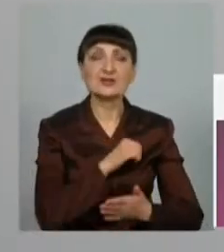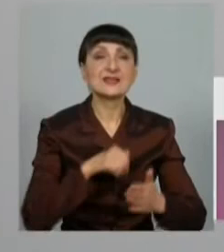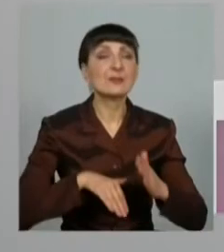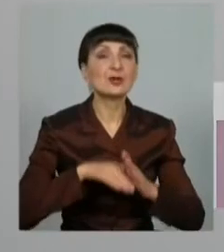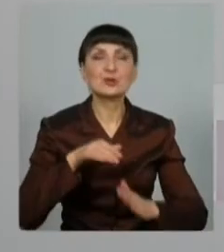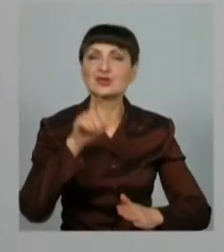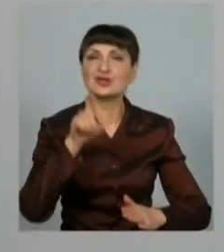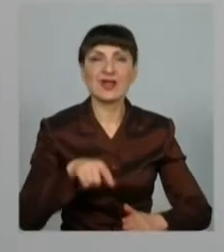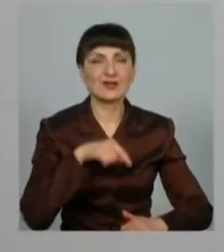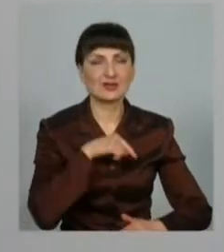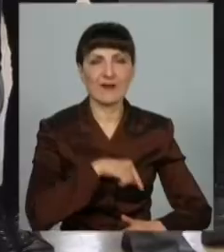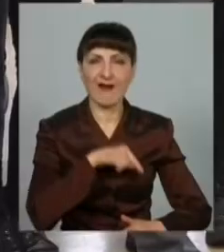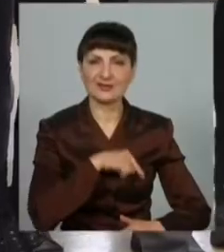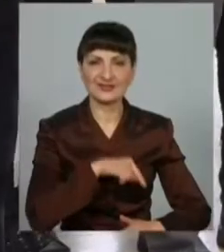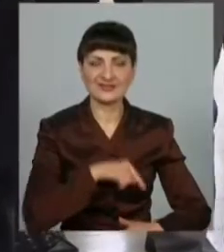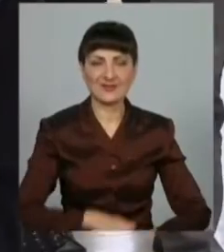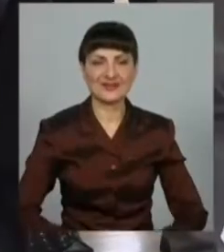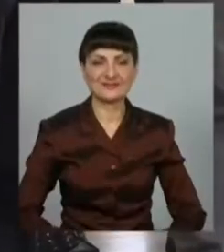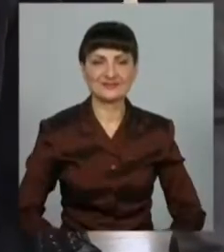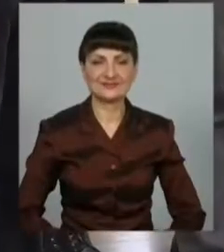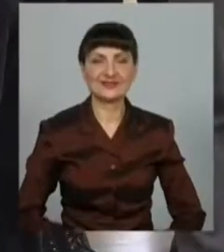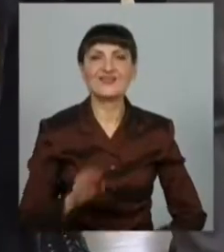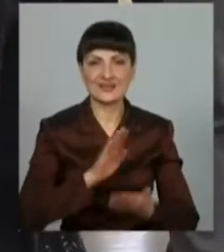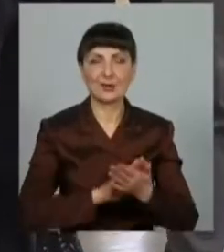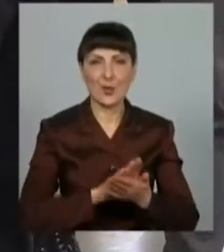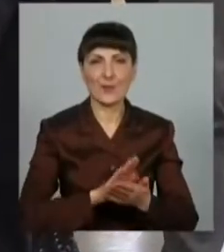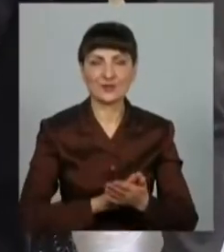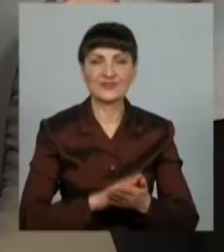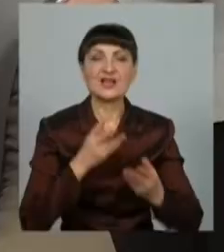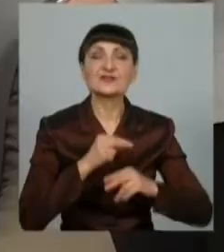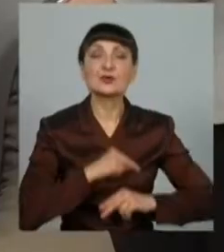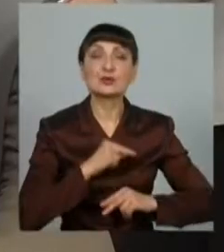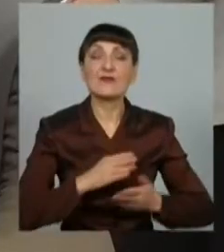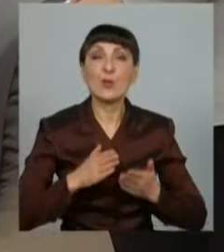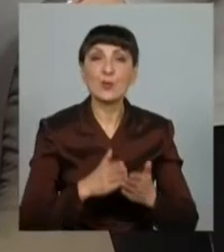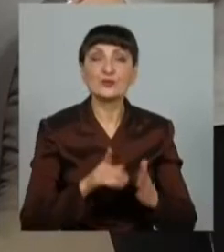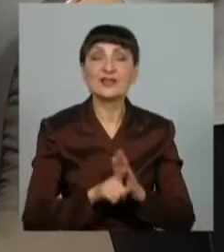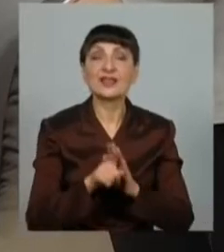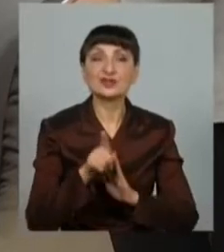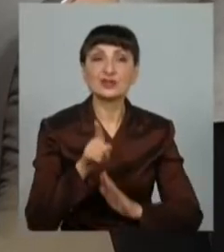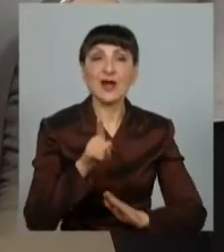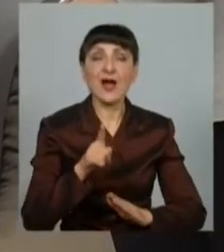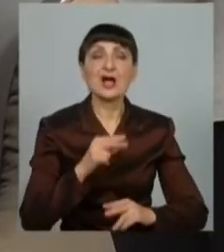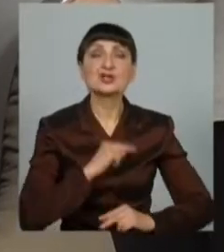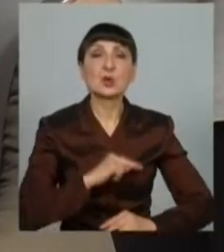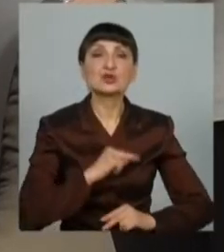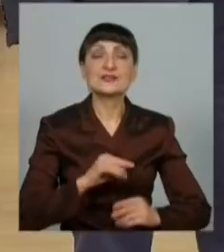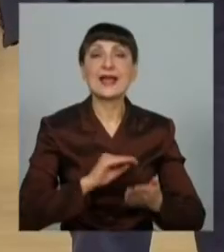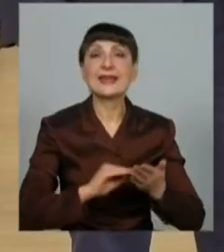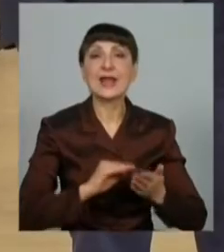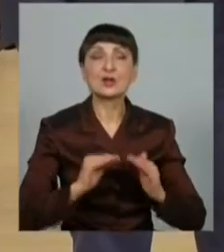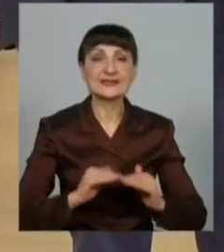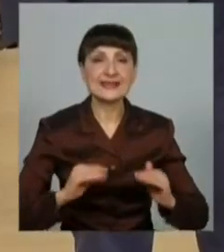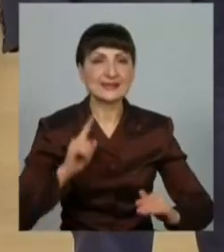лучшими человеческими качествами. Презентация будет 28. Свой трудовой путь Нуржан Мухамеджанова начинала с должности редактора